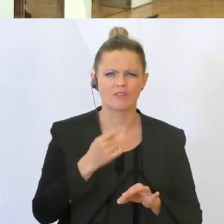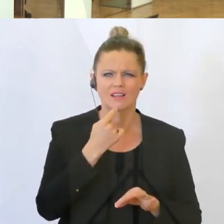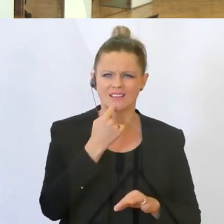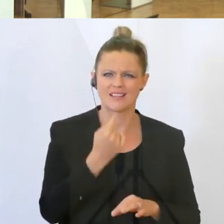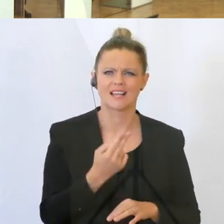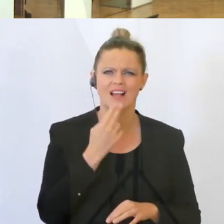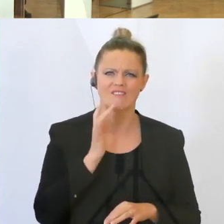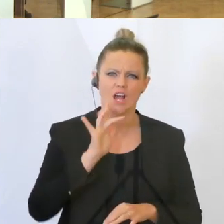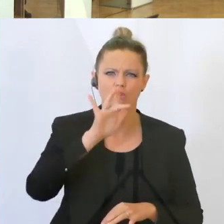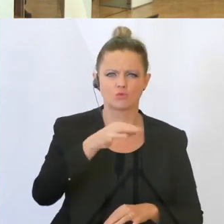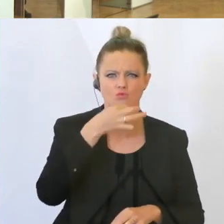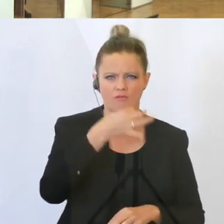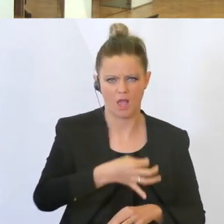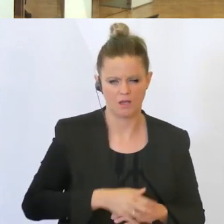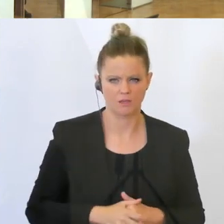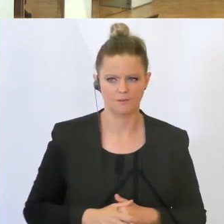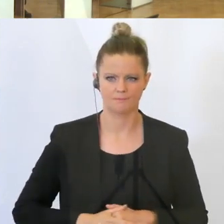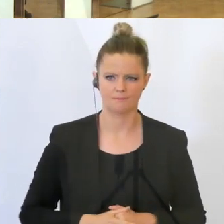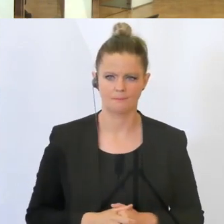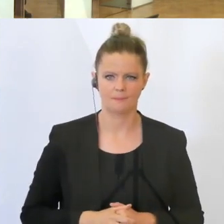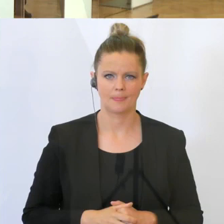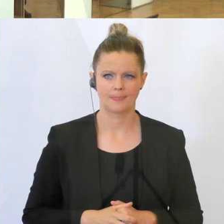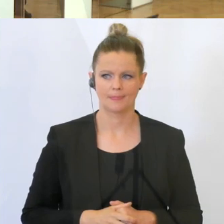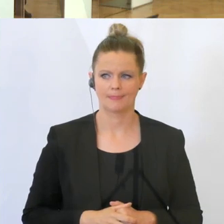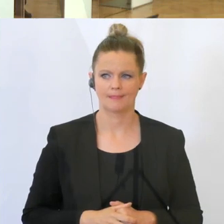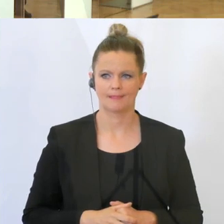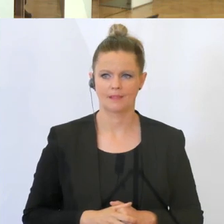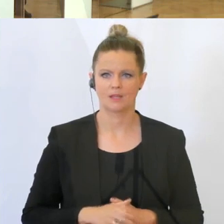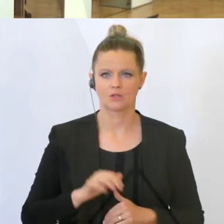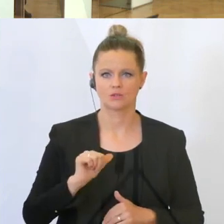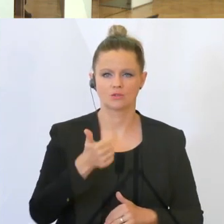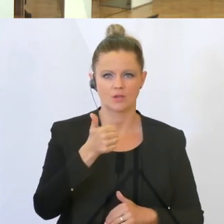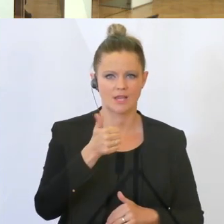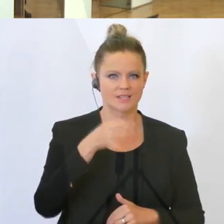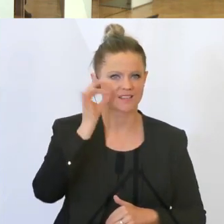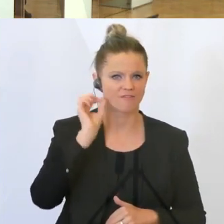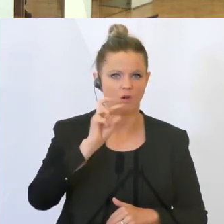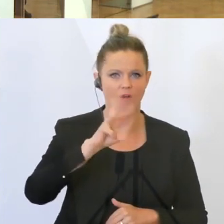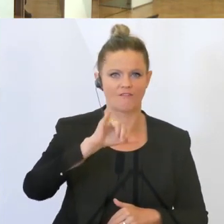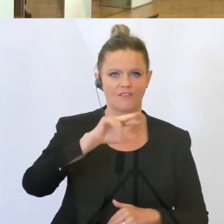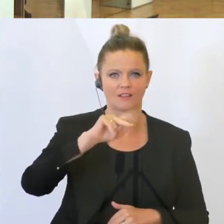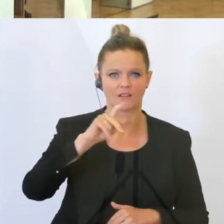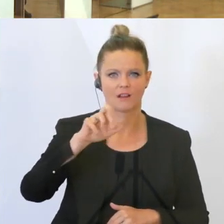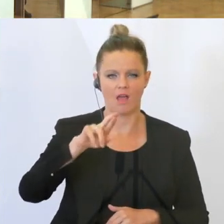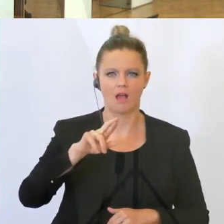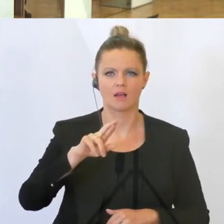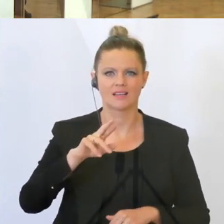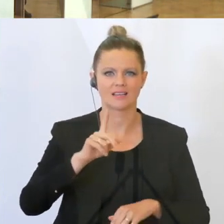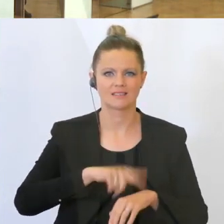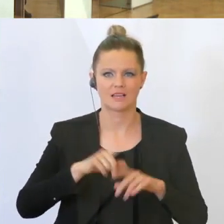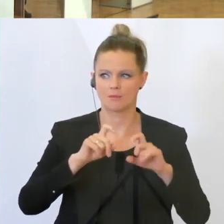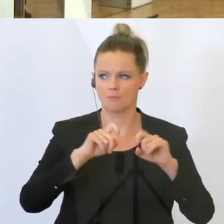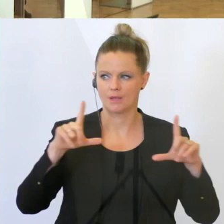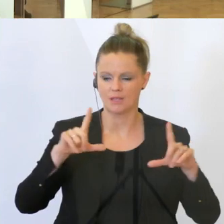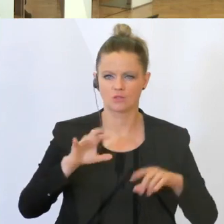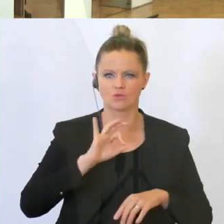richten. Wir würden beginnen, die Frau Winkler vom ORF, Zeit im Bild, bitte. Ja, die